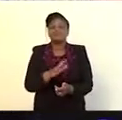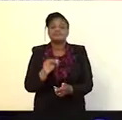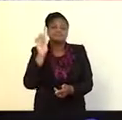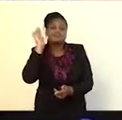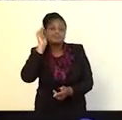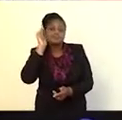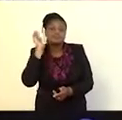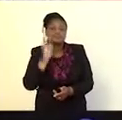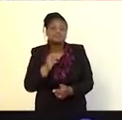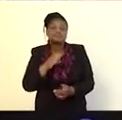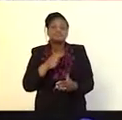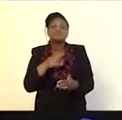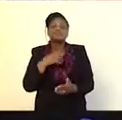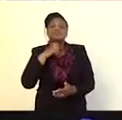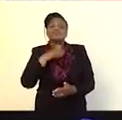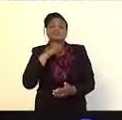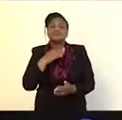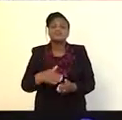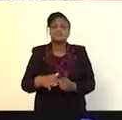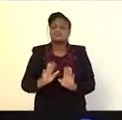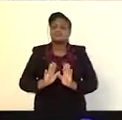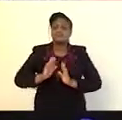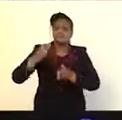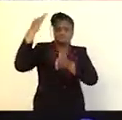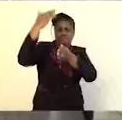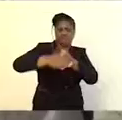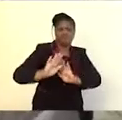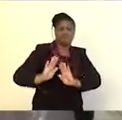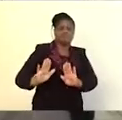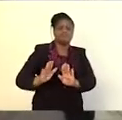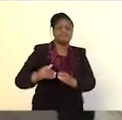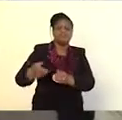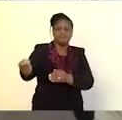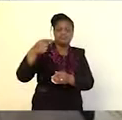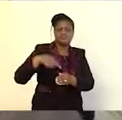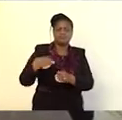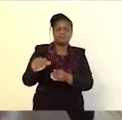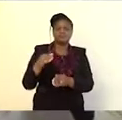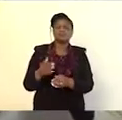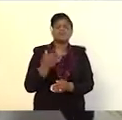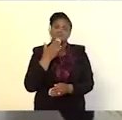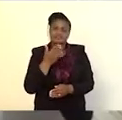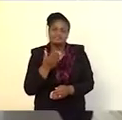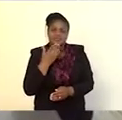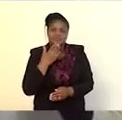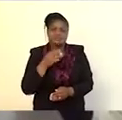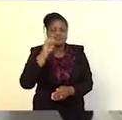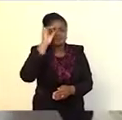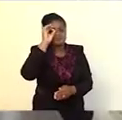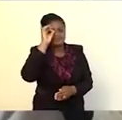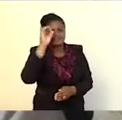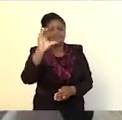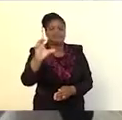mota dzakamborambidzwa. Ichokwadi here? Kana kuti hurukuru. Ndinotenda hangu Mai Chisamba. Ya, icho